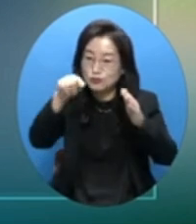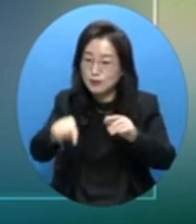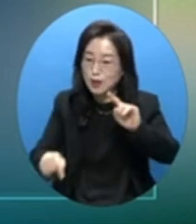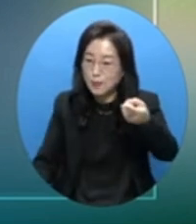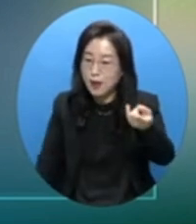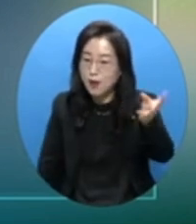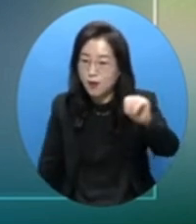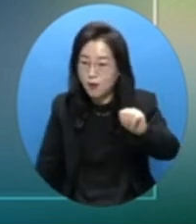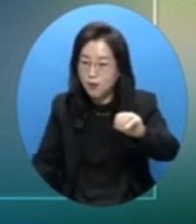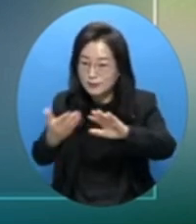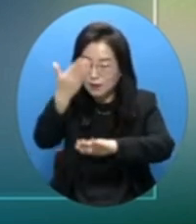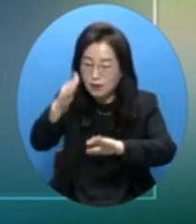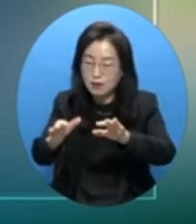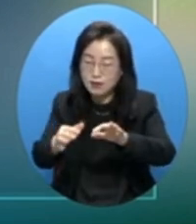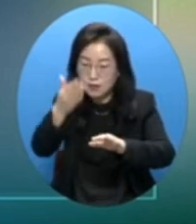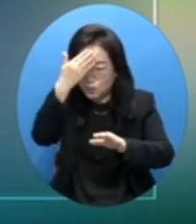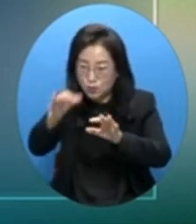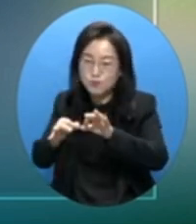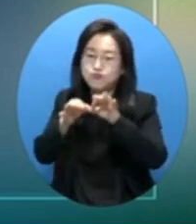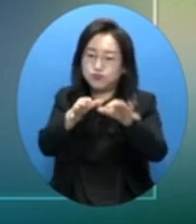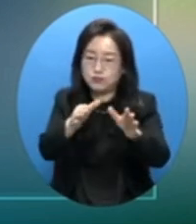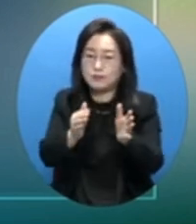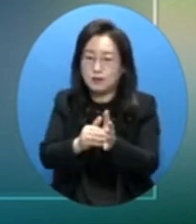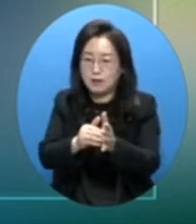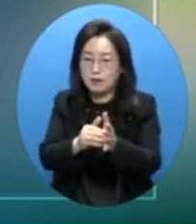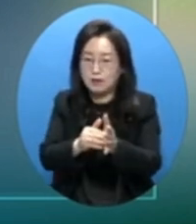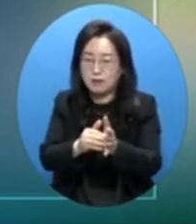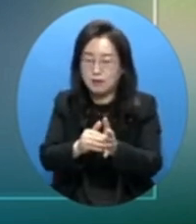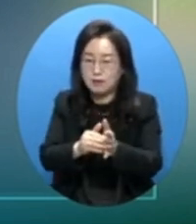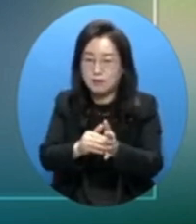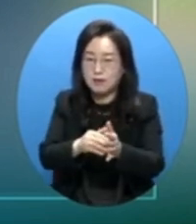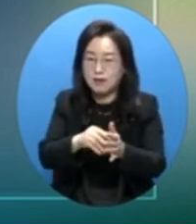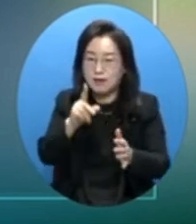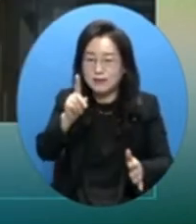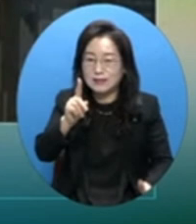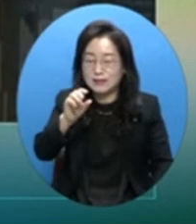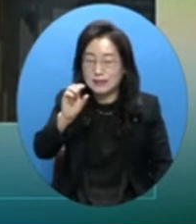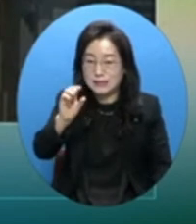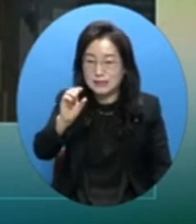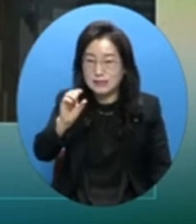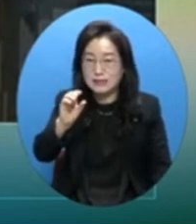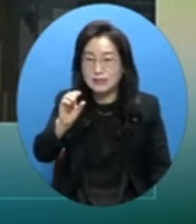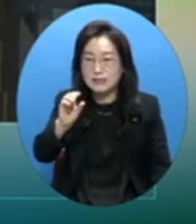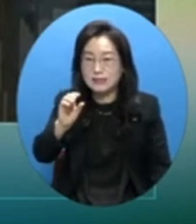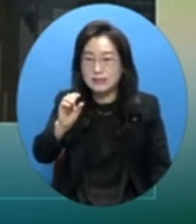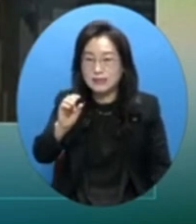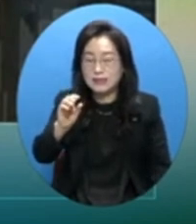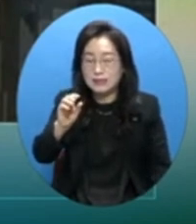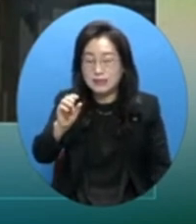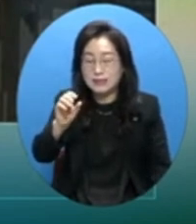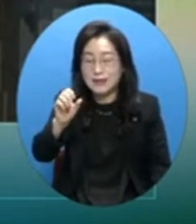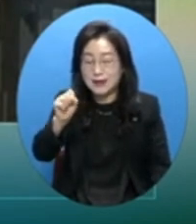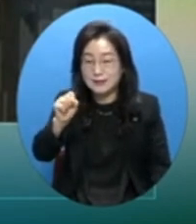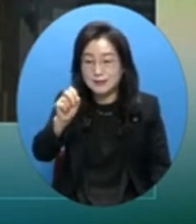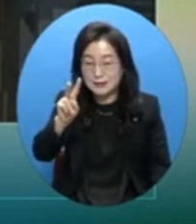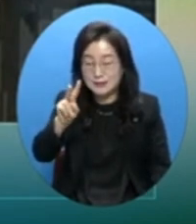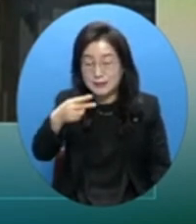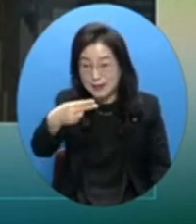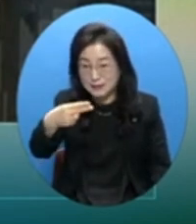이상을 벌써 기부했고요 라고 하는 그 영어교육사업을 창업한 후에